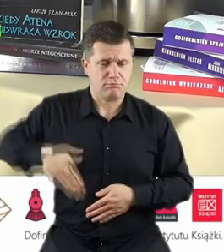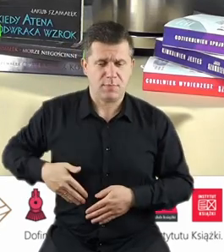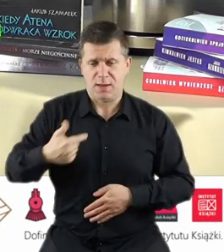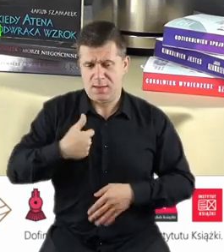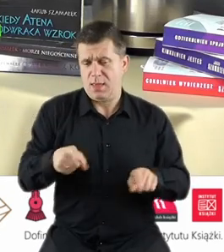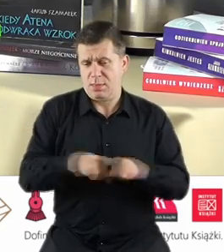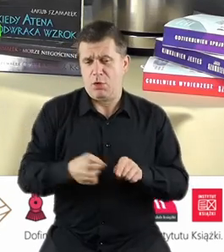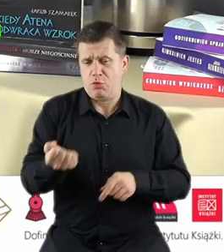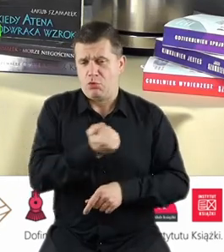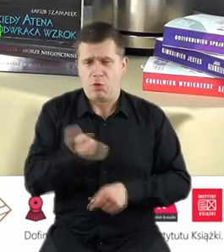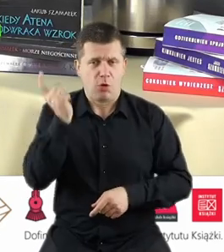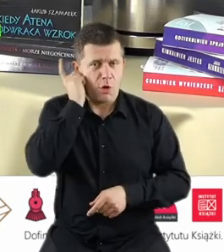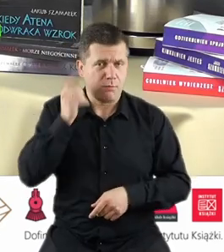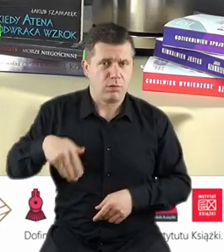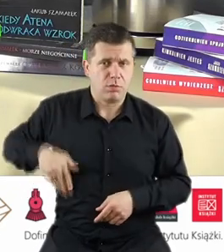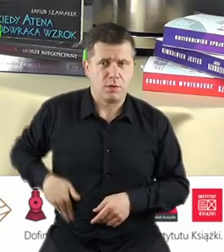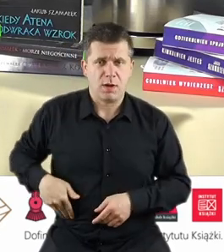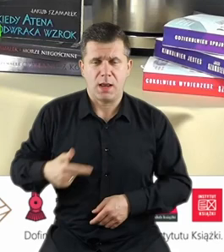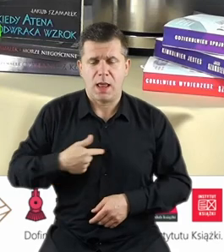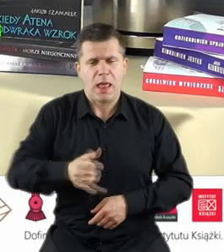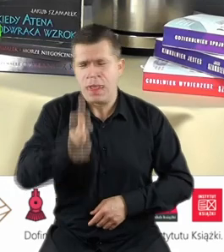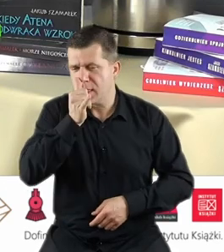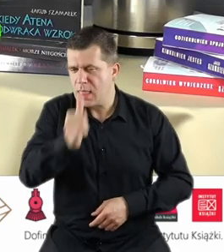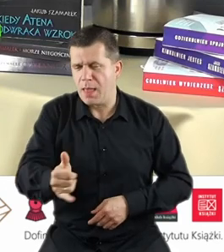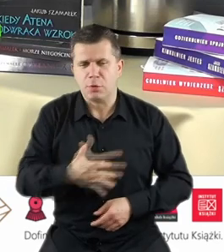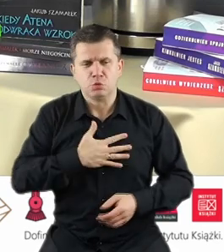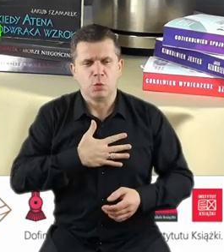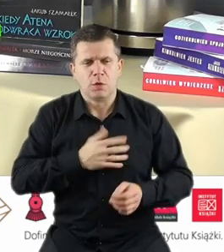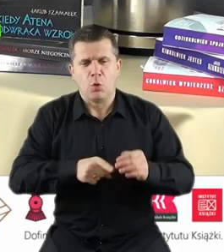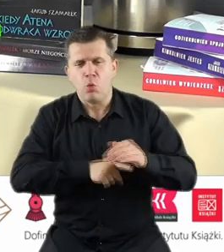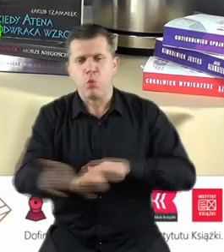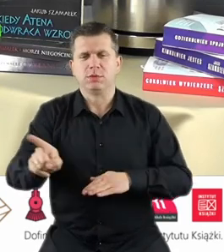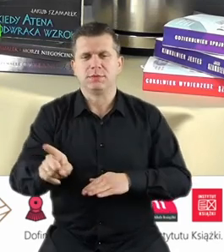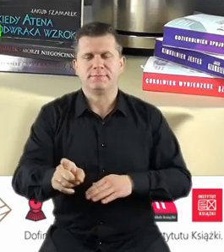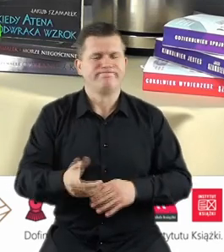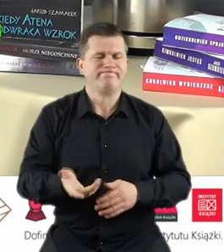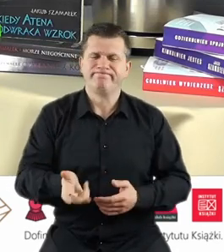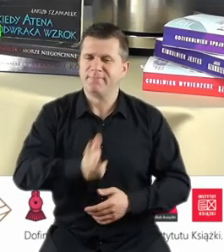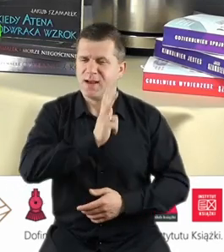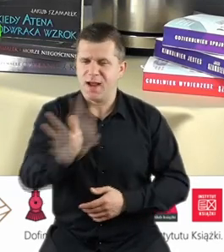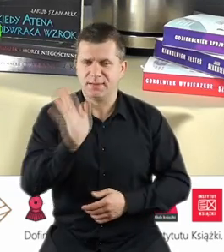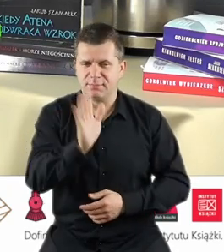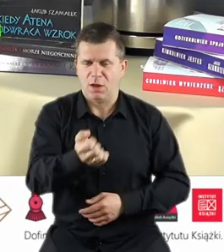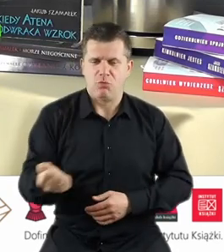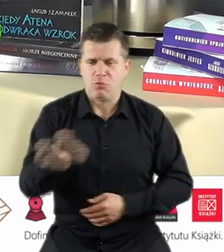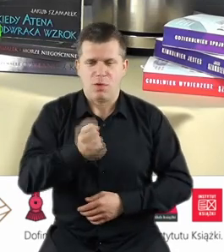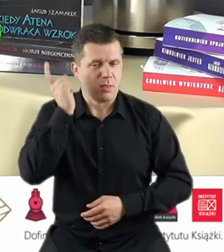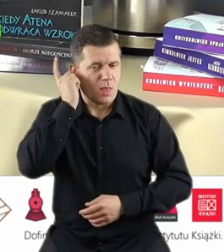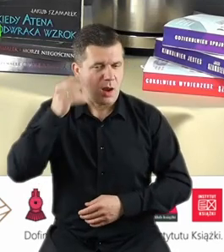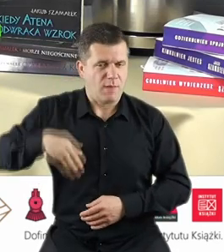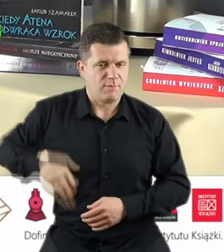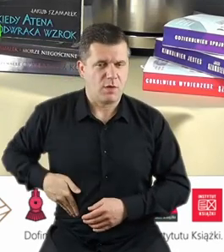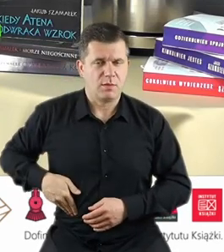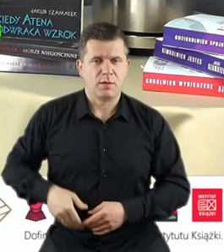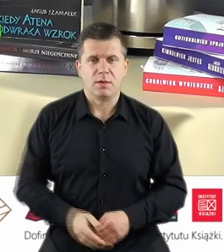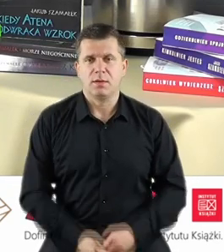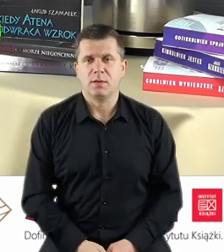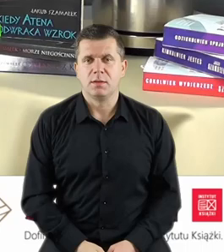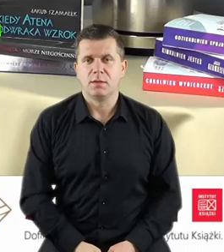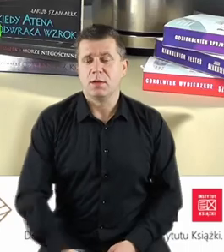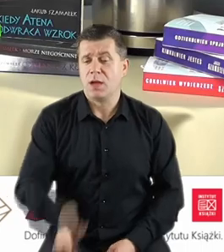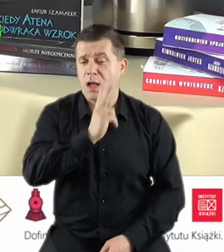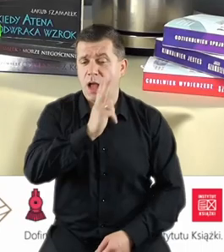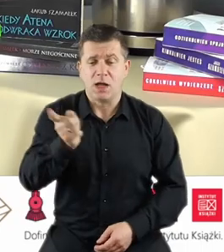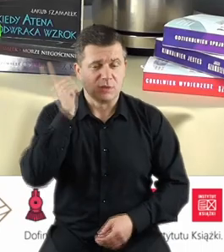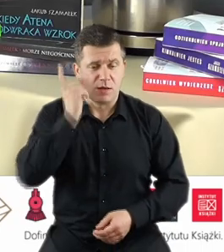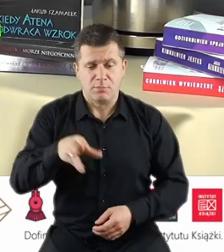Jakby znowuż, tak jak mówię, że nie da się od tego już uciec, to każdy ma ten telefon, a każdy telefon